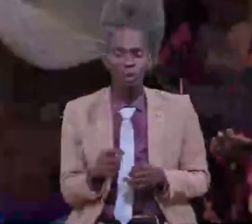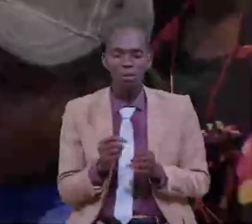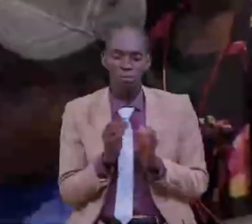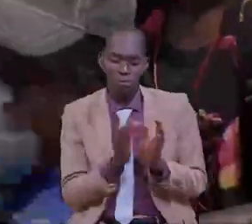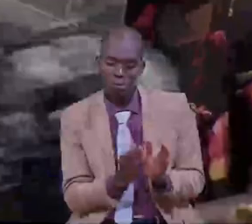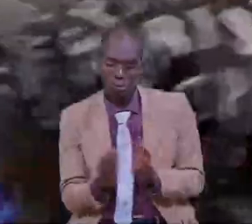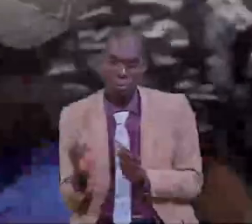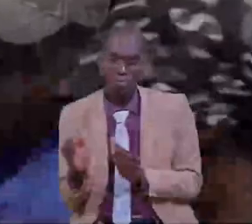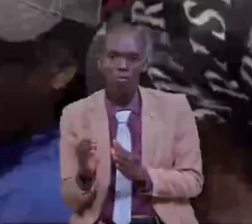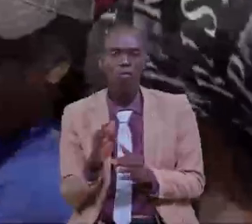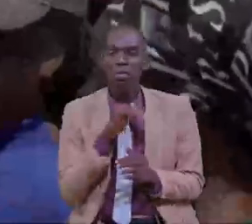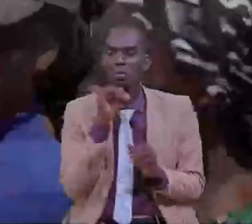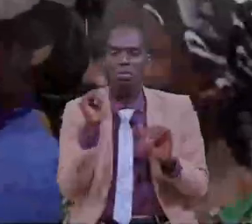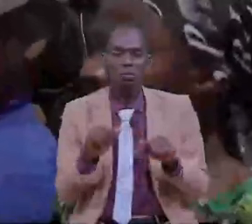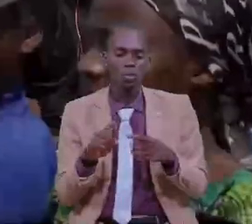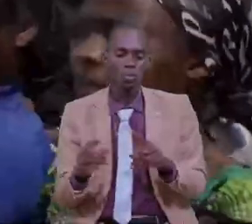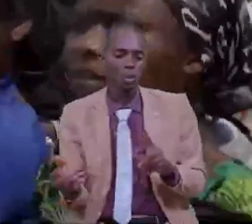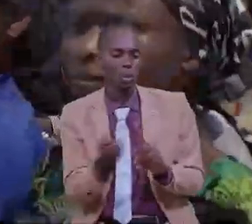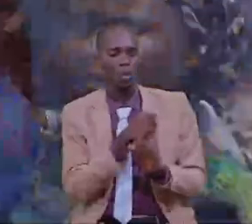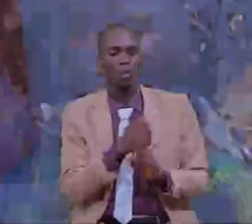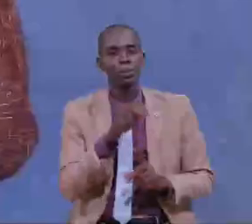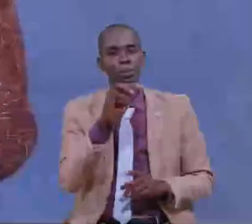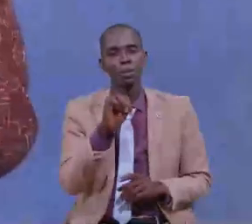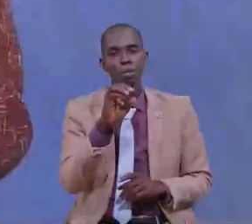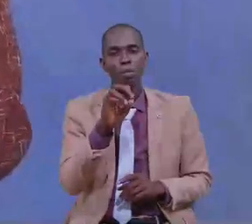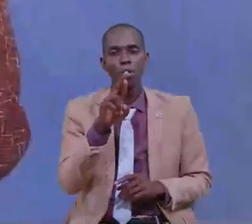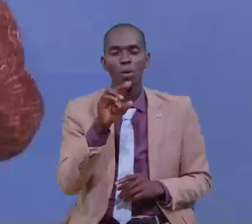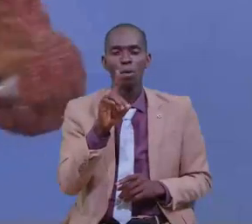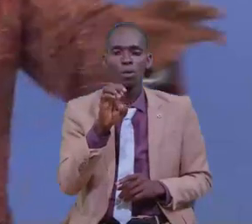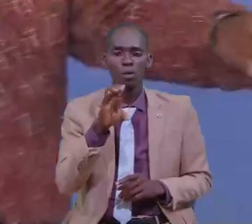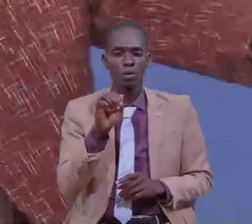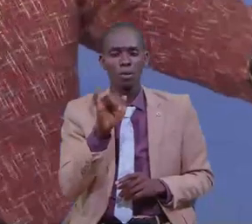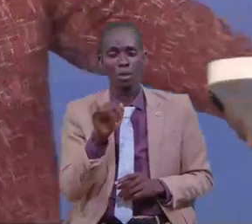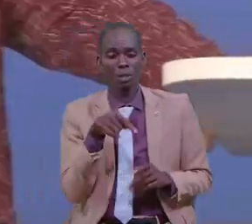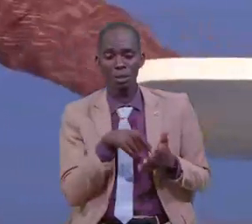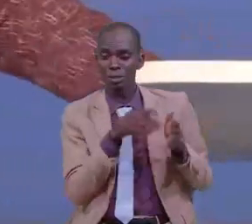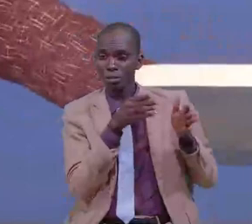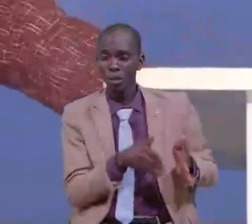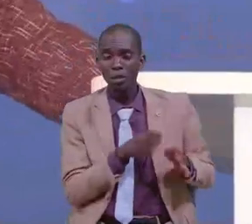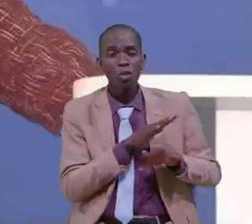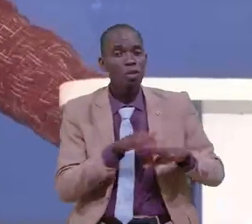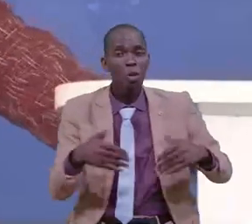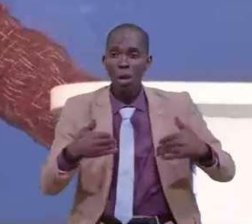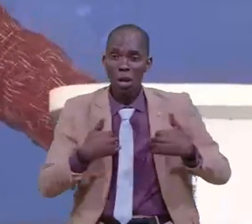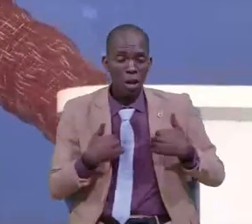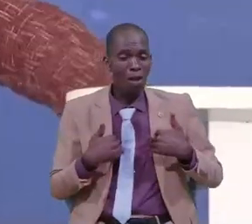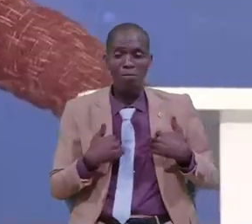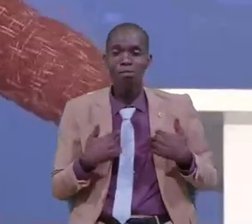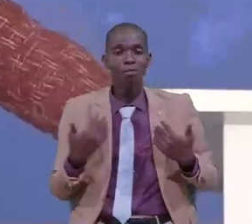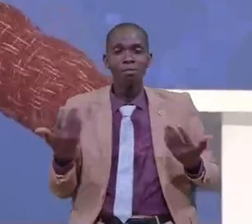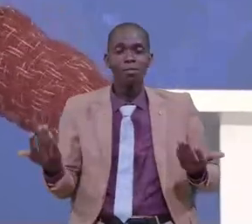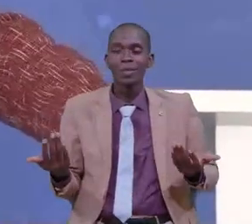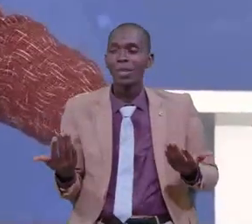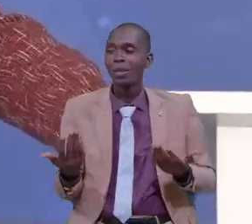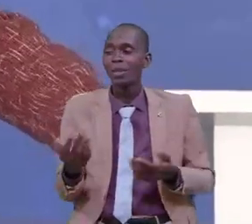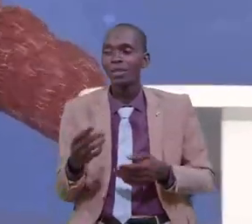Alors, le complot n'a pas pu l'avoir. Vous savez, cet homme, Mardoché, n'avait pas de